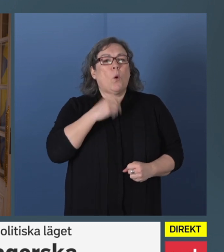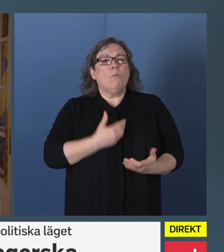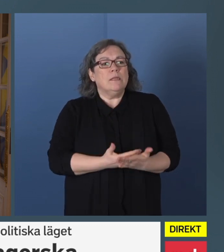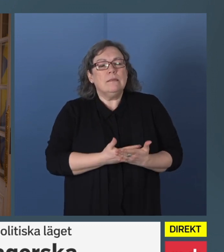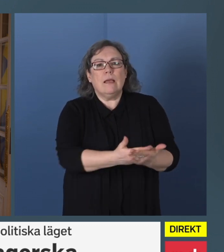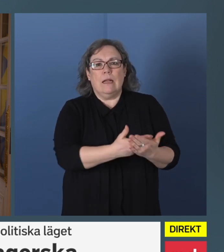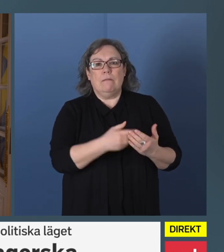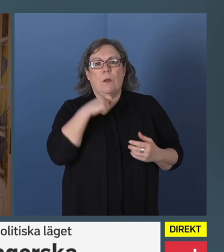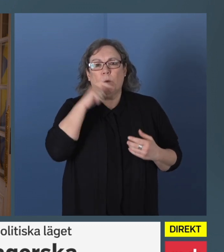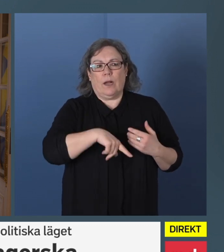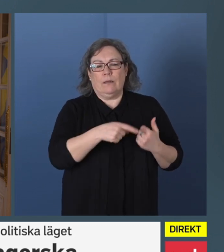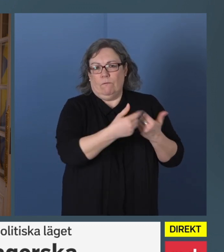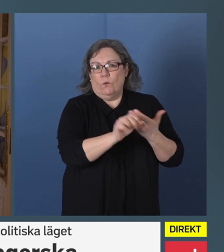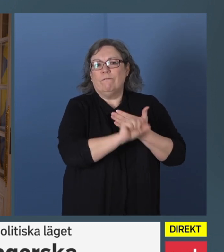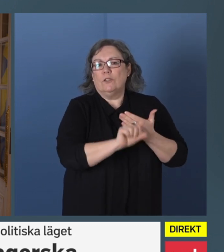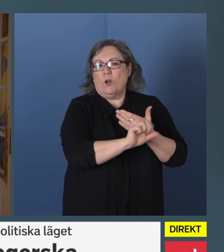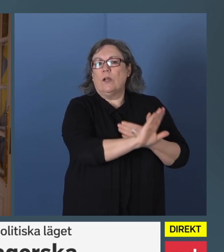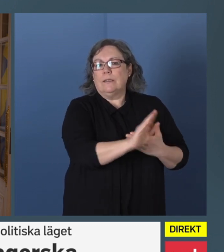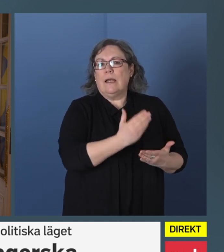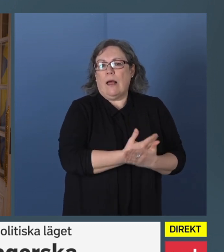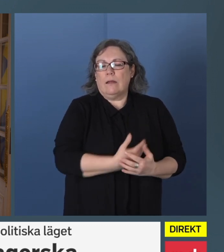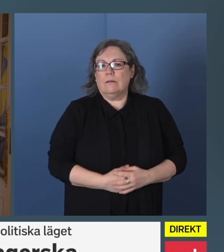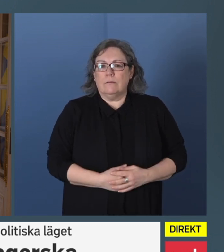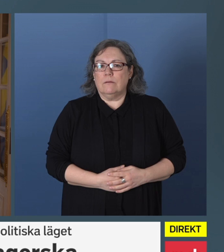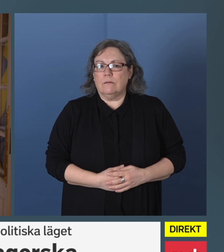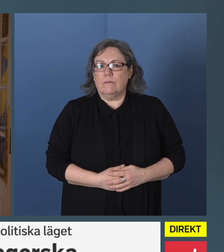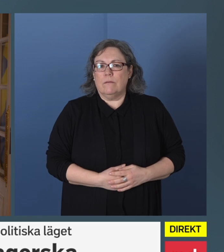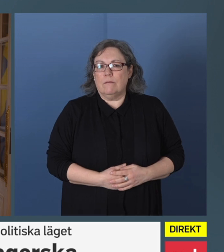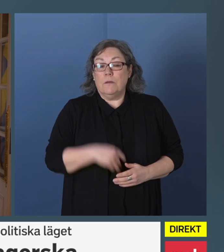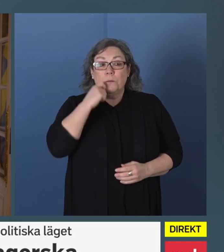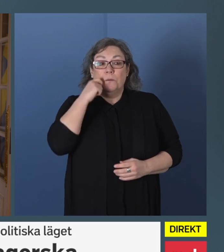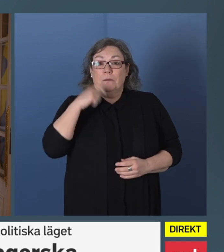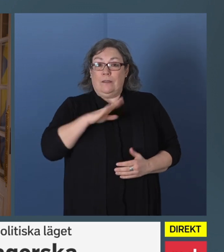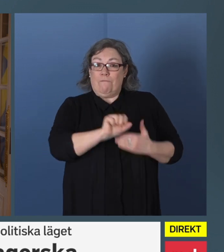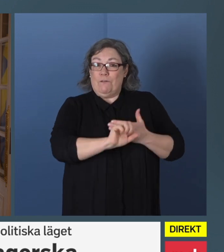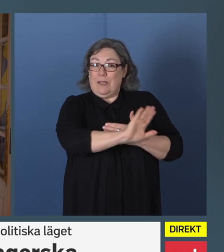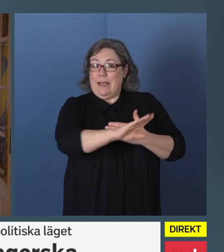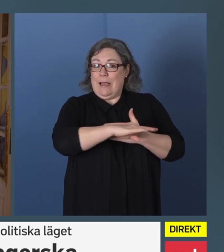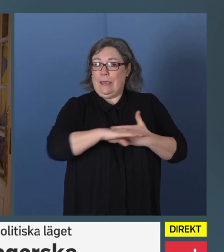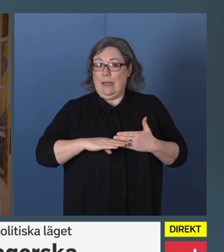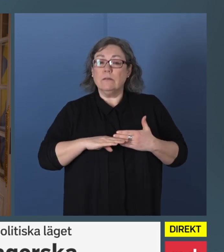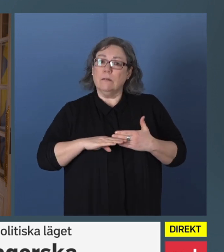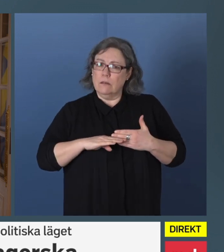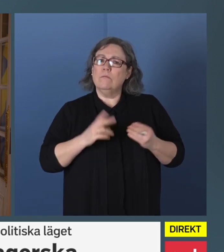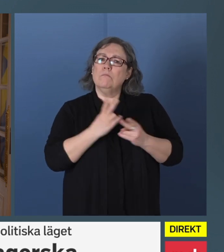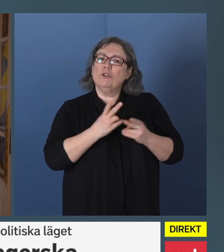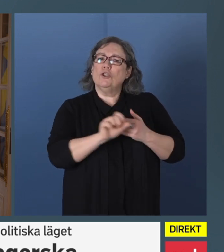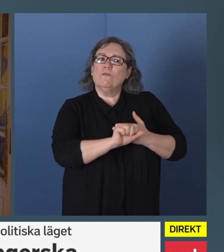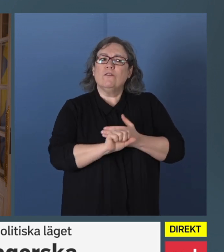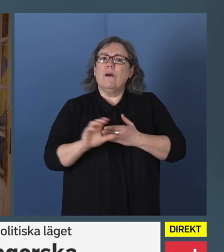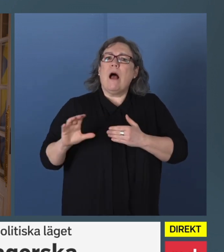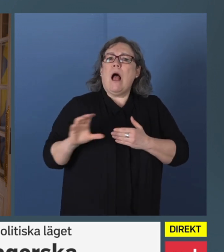att försvara sig. För deras försvar av sina gränser, det är ett försvar av alla länders